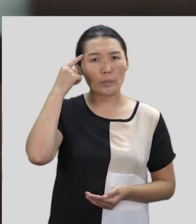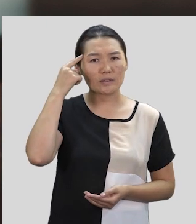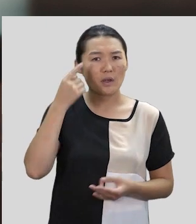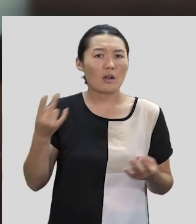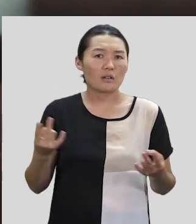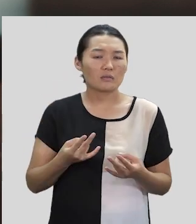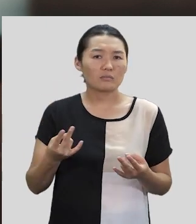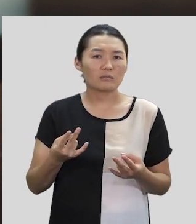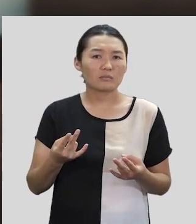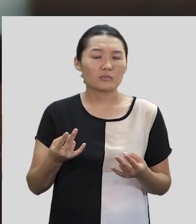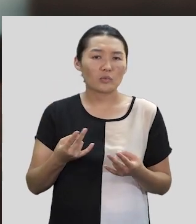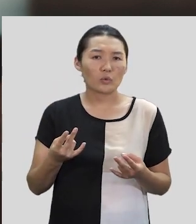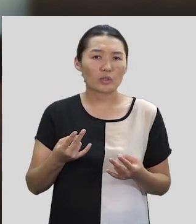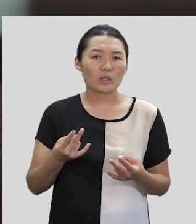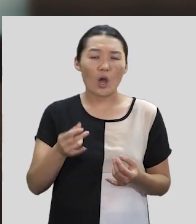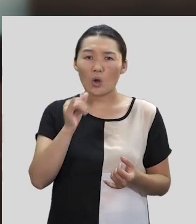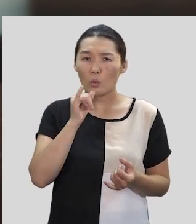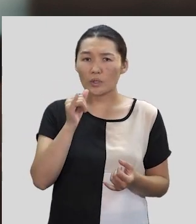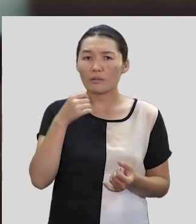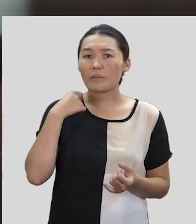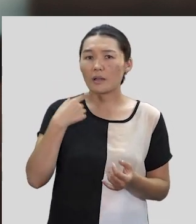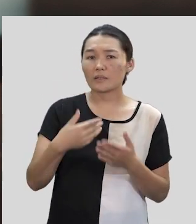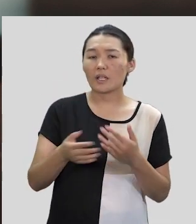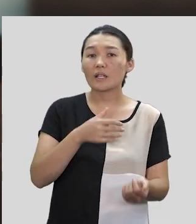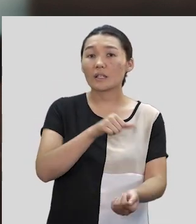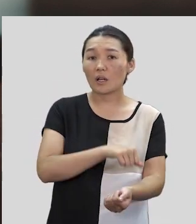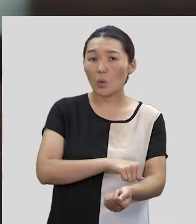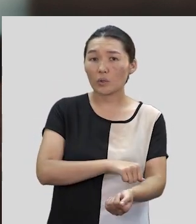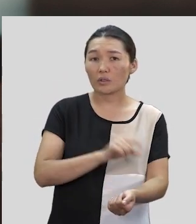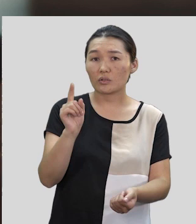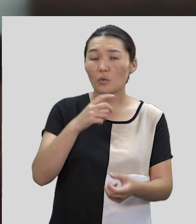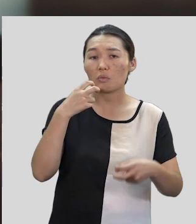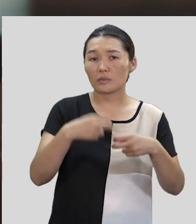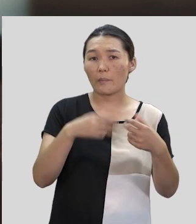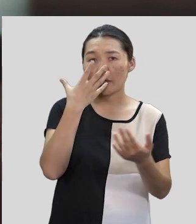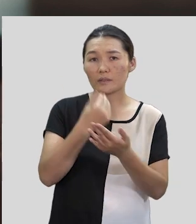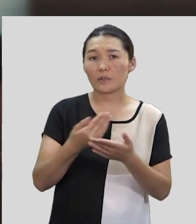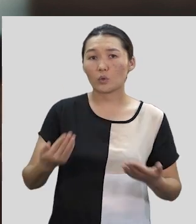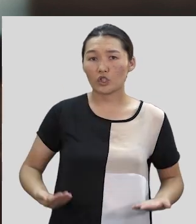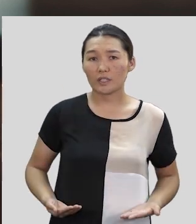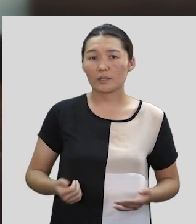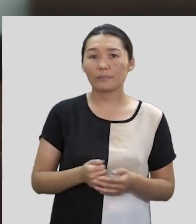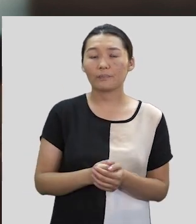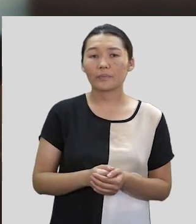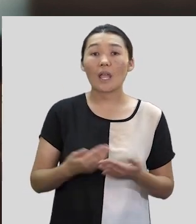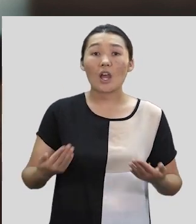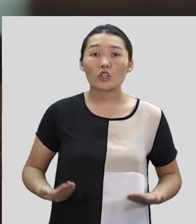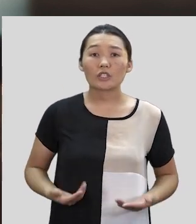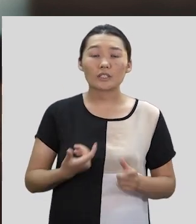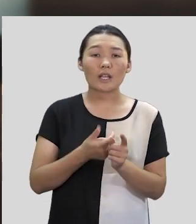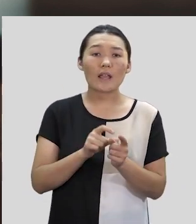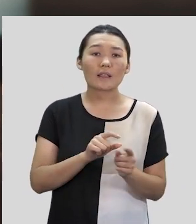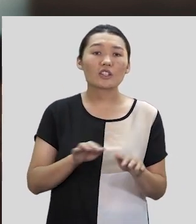курение пьянство или наркотики того чтобы сломать свою жизнь жизнь это движение